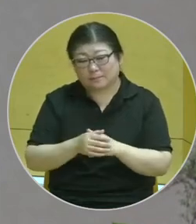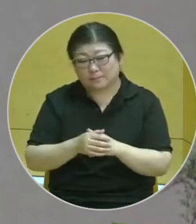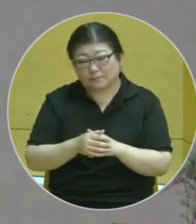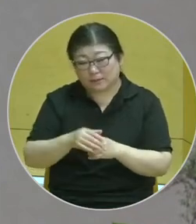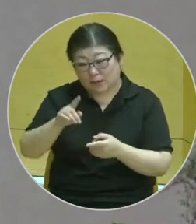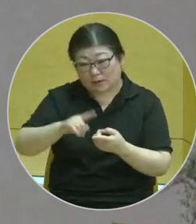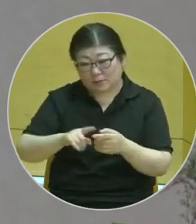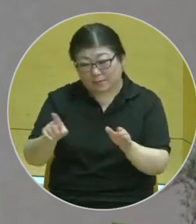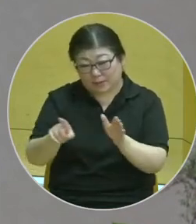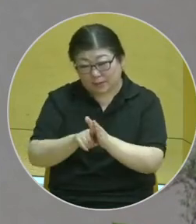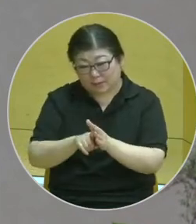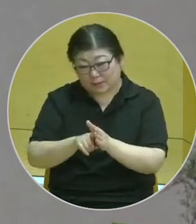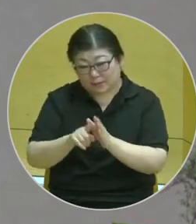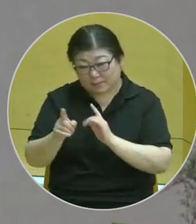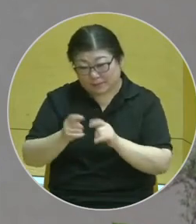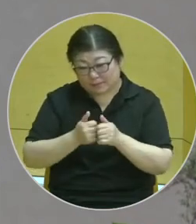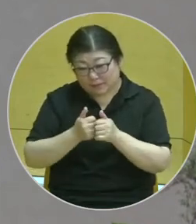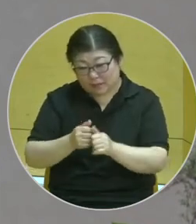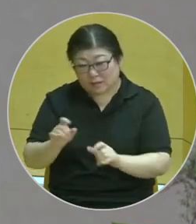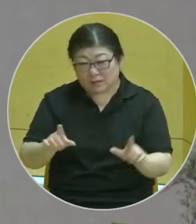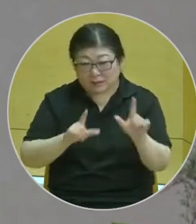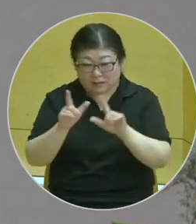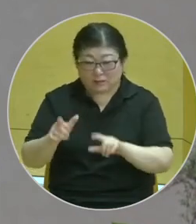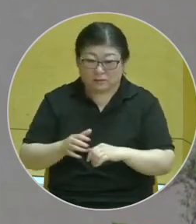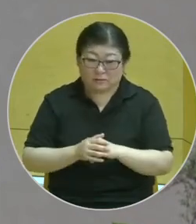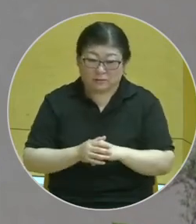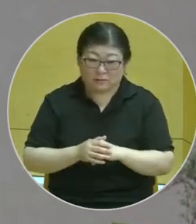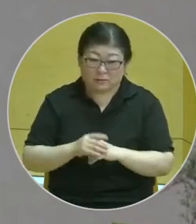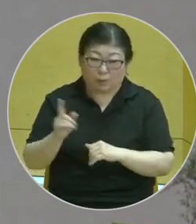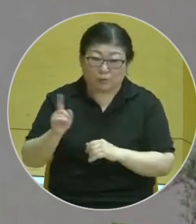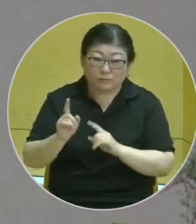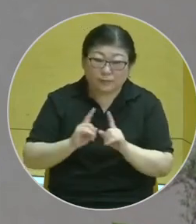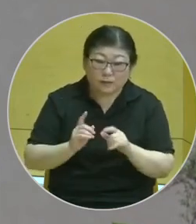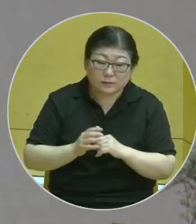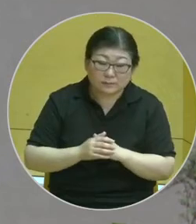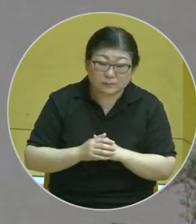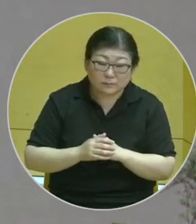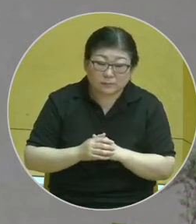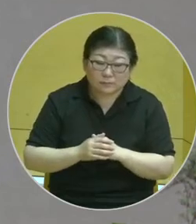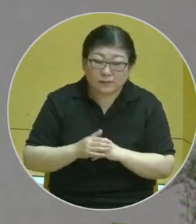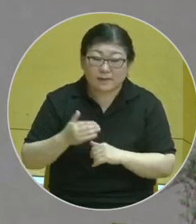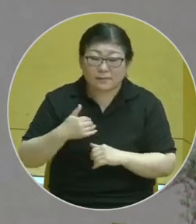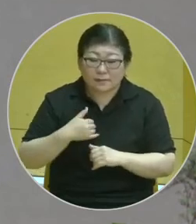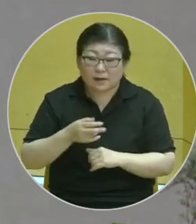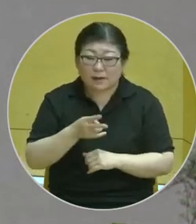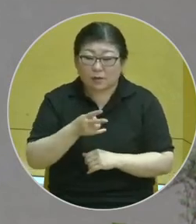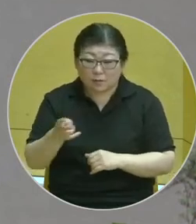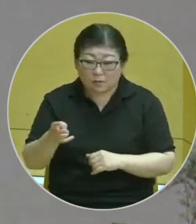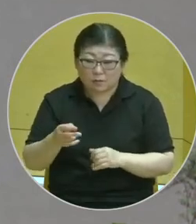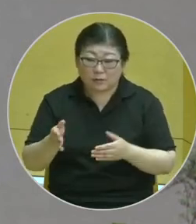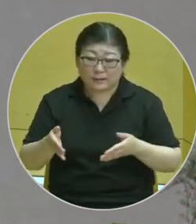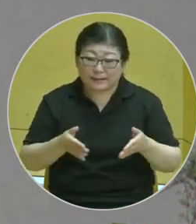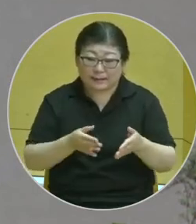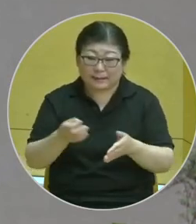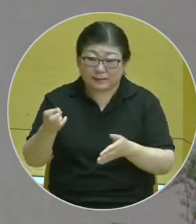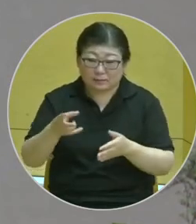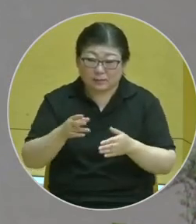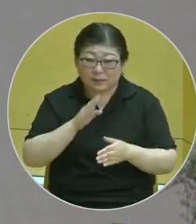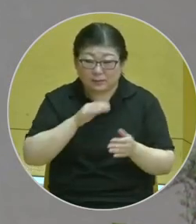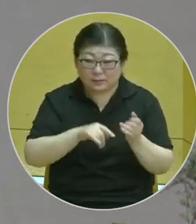살았다는 겁니다 그 말씀이 뭐죠 그 말씀 거죠 내가 곧 길이요 진리 어